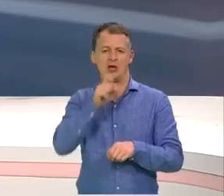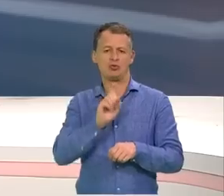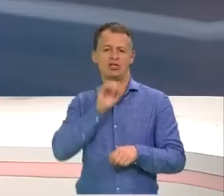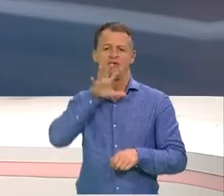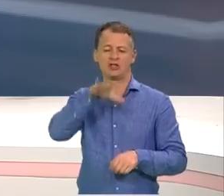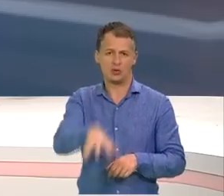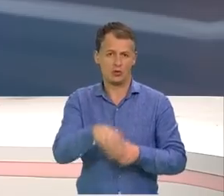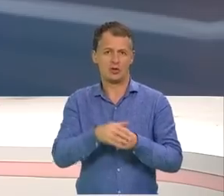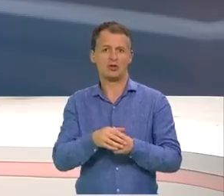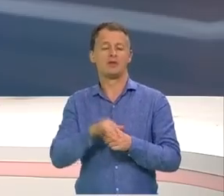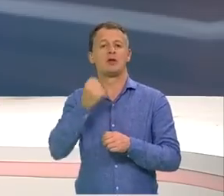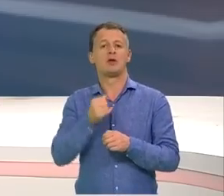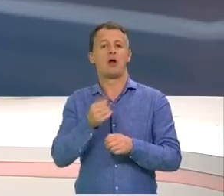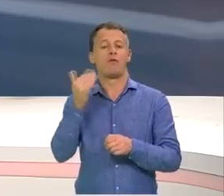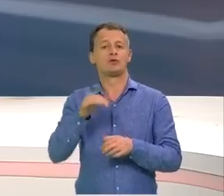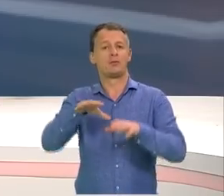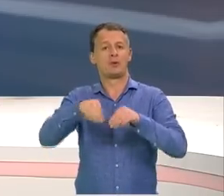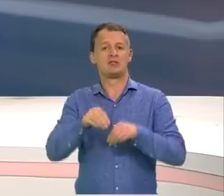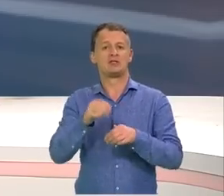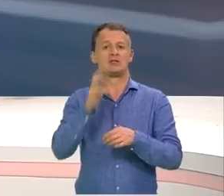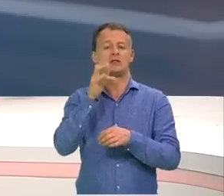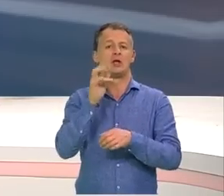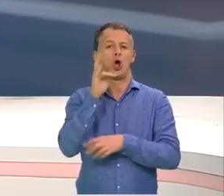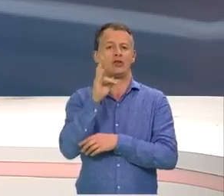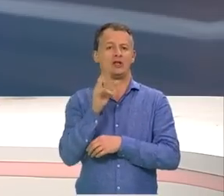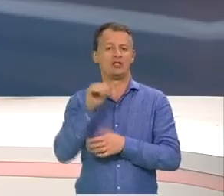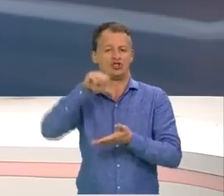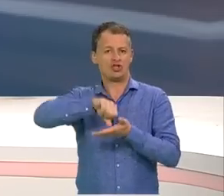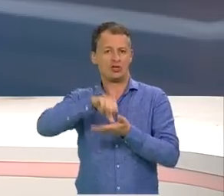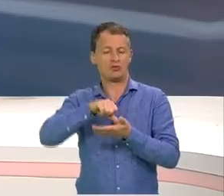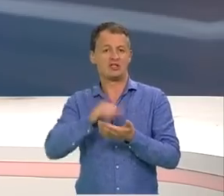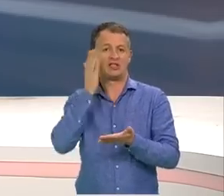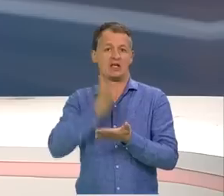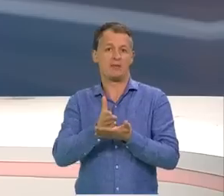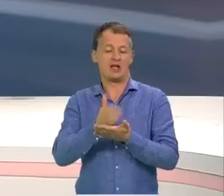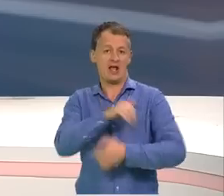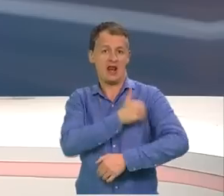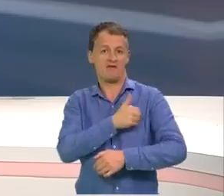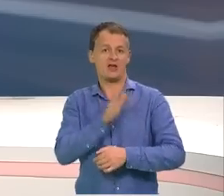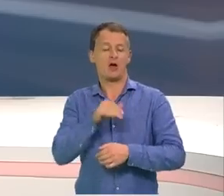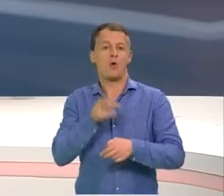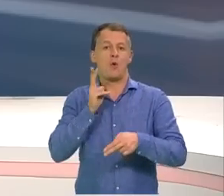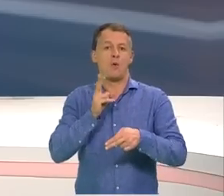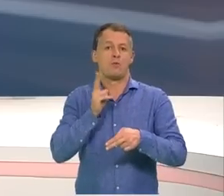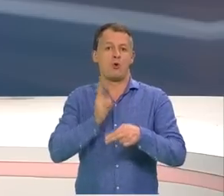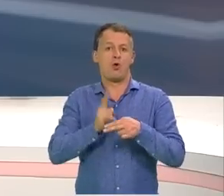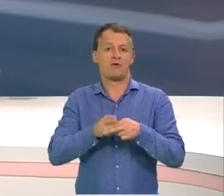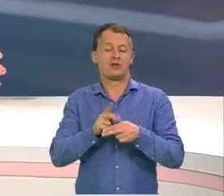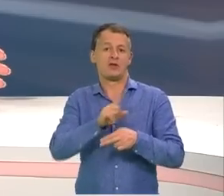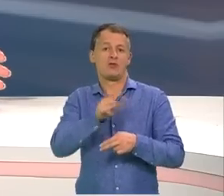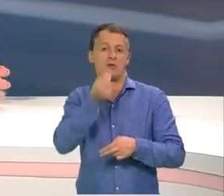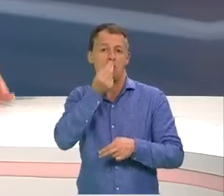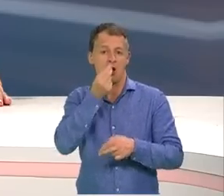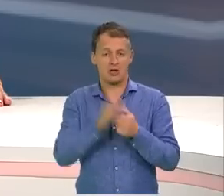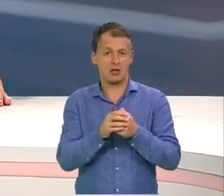orașul moldovean și erau cazați la un hotel din centru. După ce au făcut mai multe investigații, medicii au stabilit că elevii francezi au toxi-infecție alimentară.